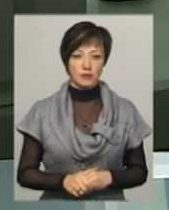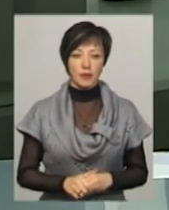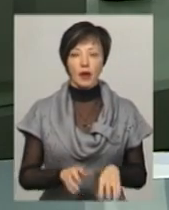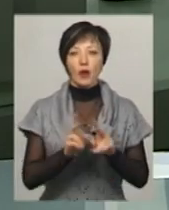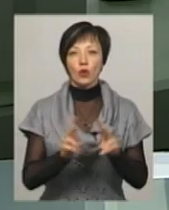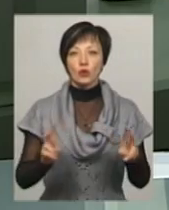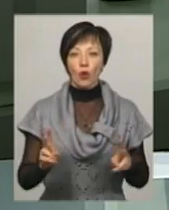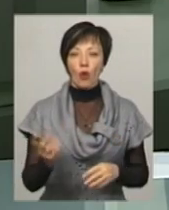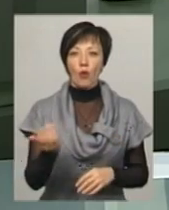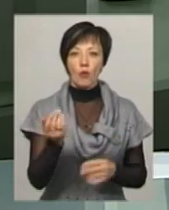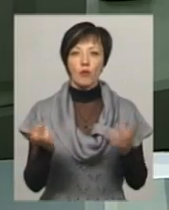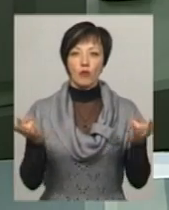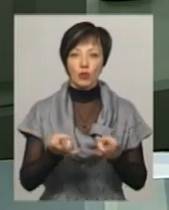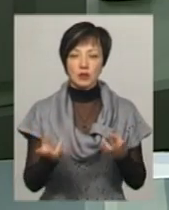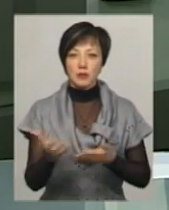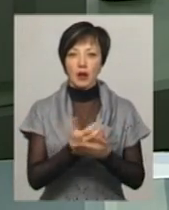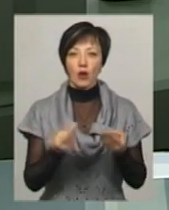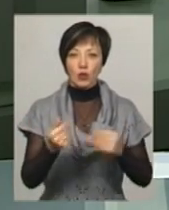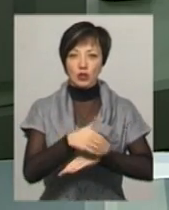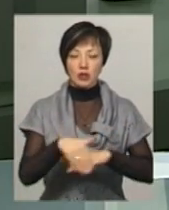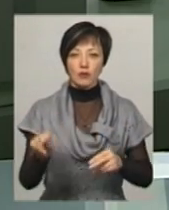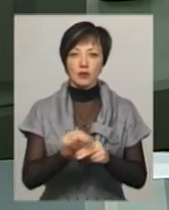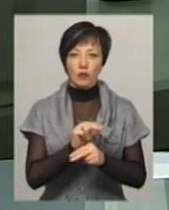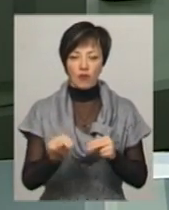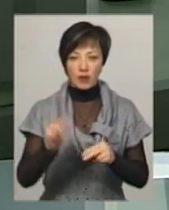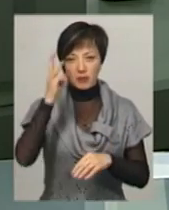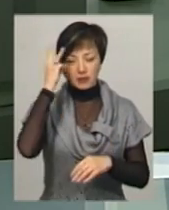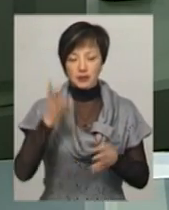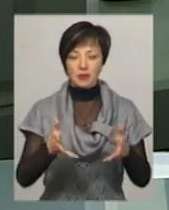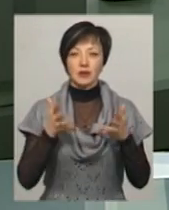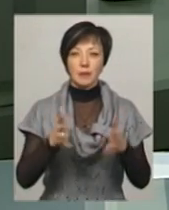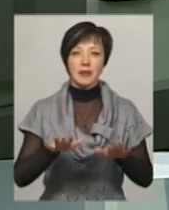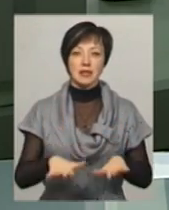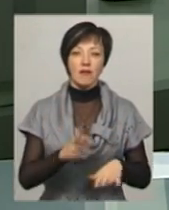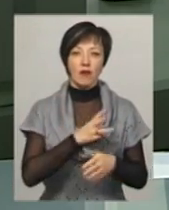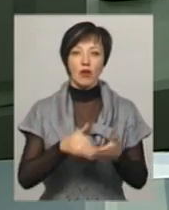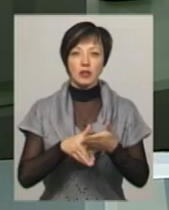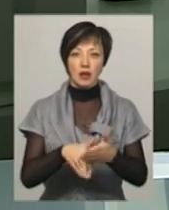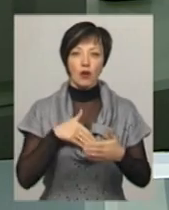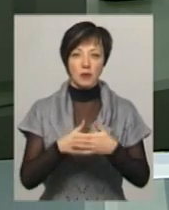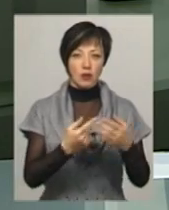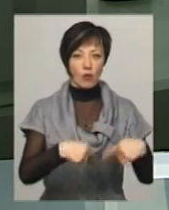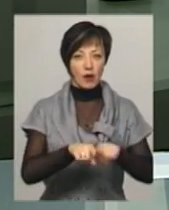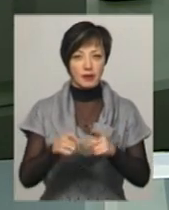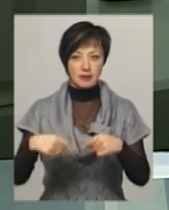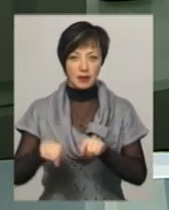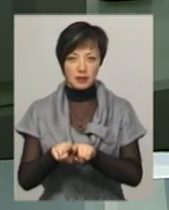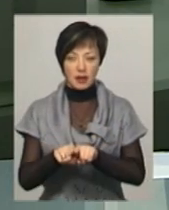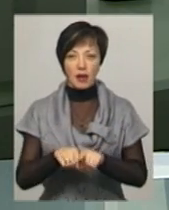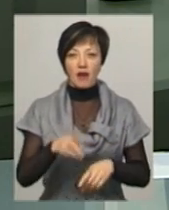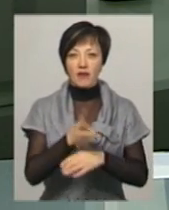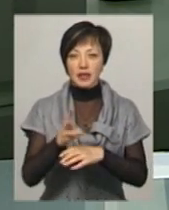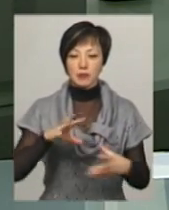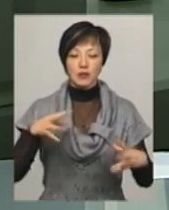Хто і кому на лікування збирає гроші на вулицях Хмельницького, почали з'ясовувати місцеві волонтери громадських організацій. Відео